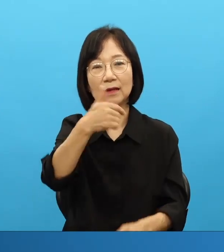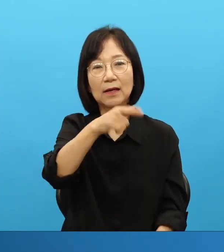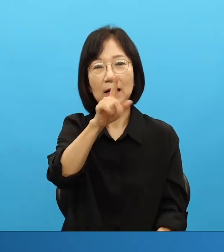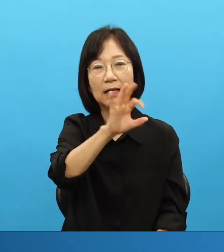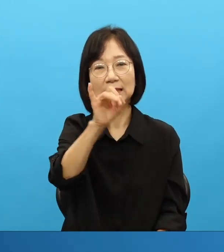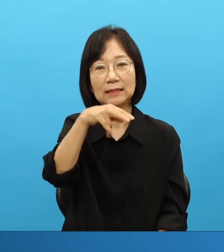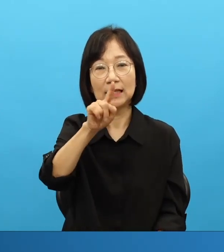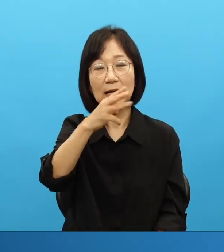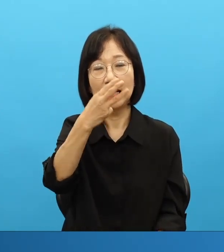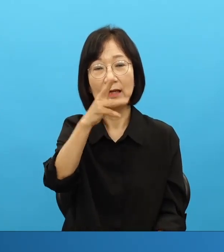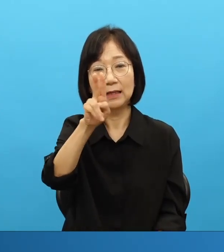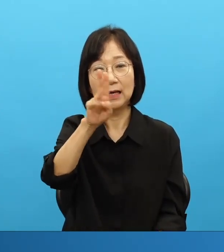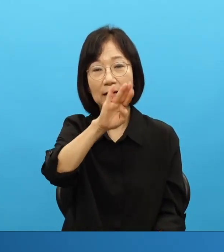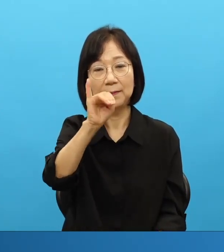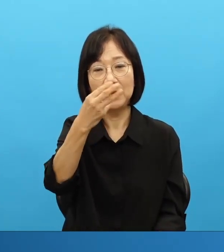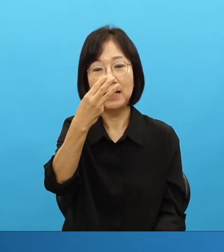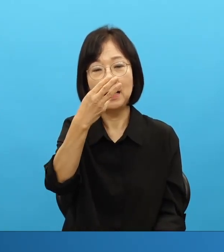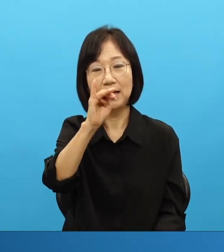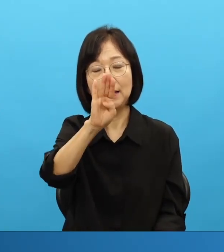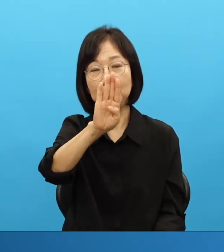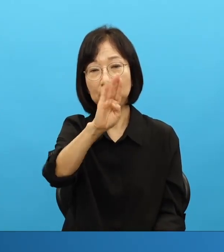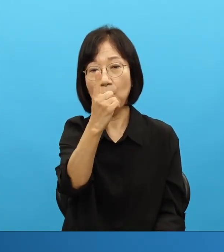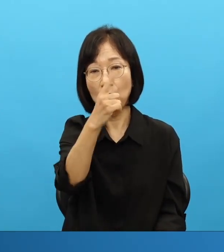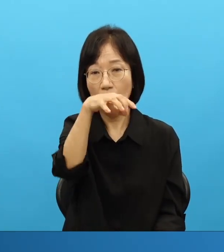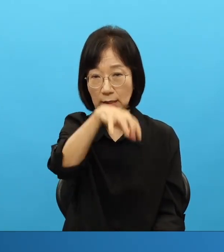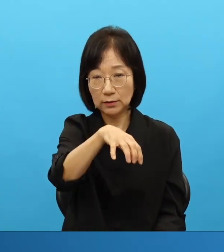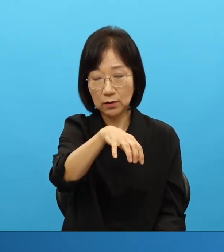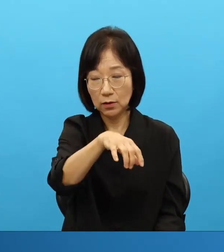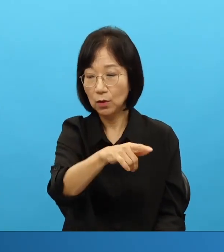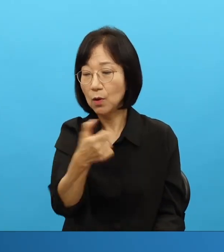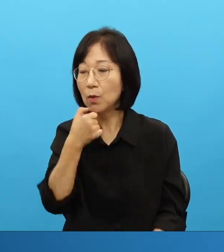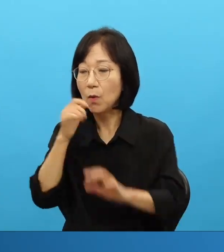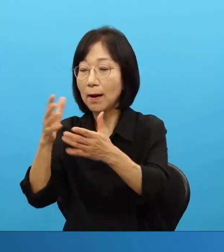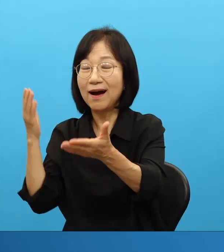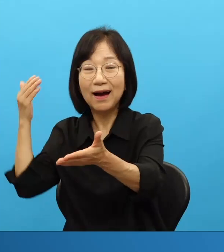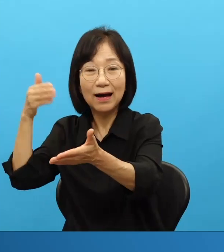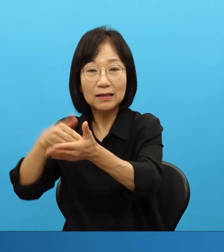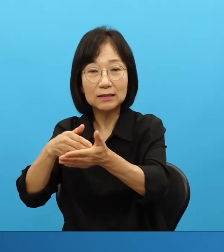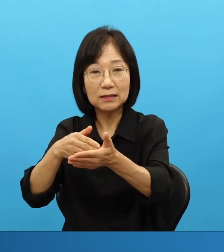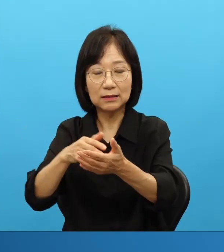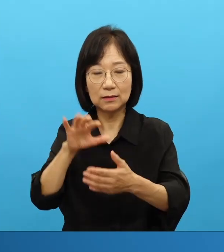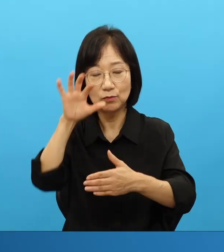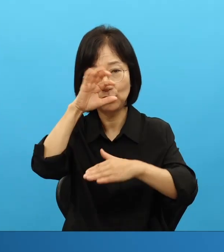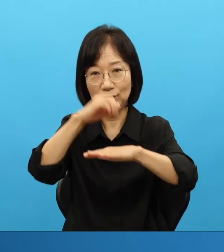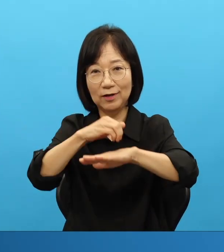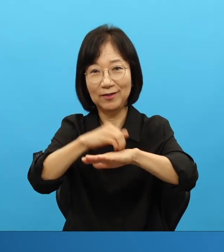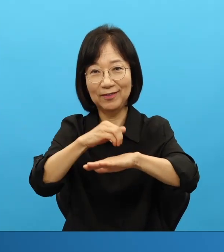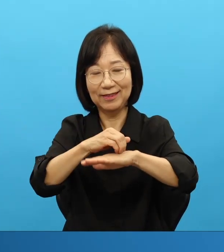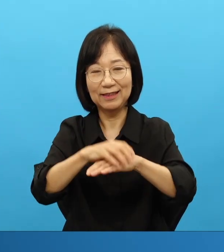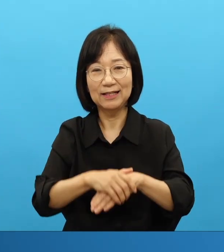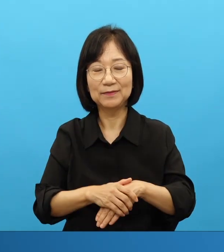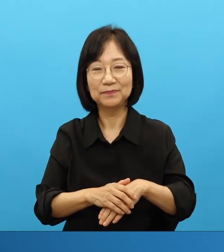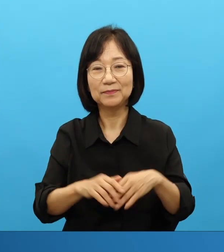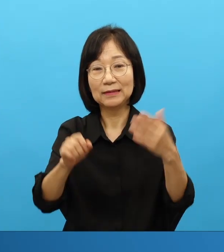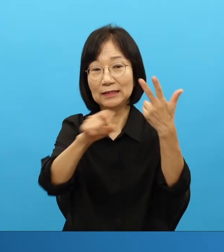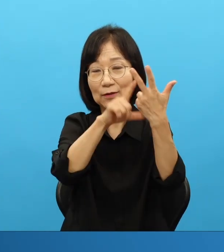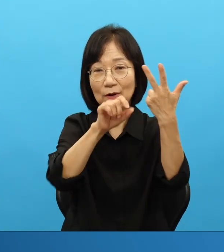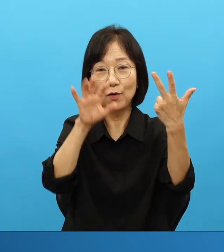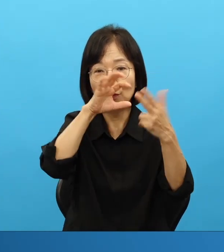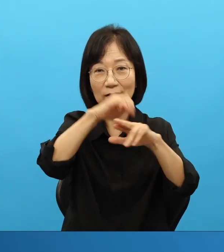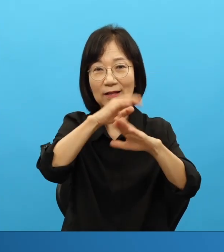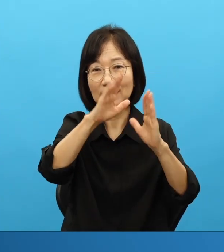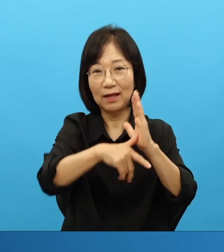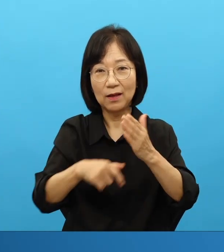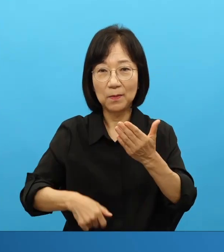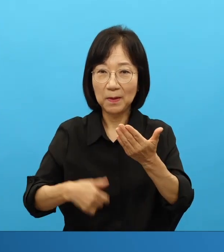빌립보에서 로마까지를 주제로 진행되고 있는 237 화요제자 훈련은 앞서 7월 훈련에서 회개운동,